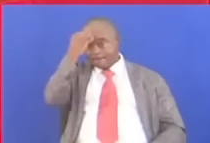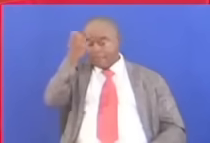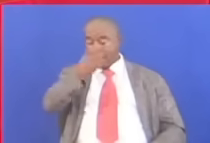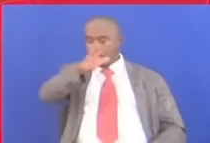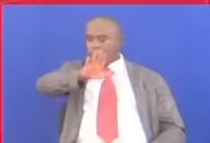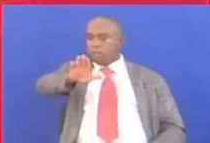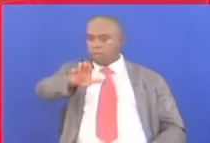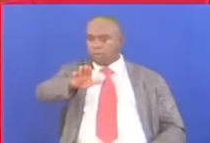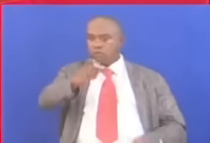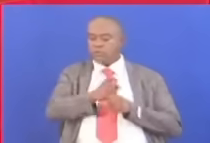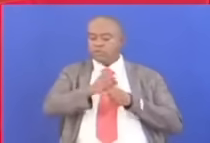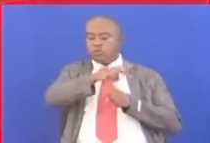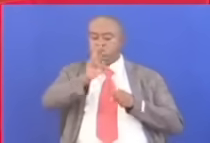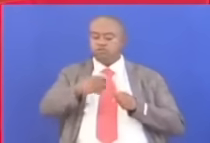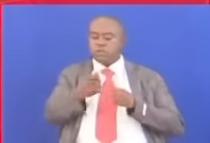gar